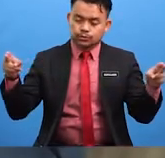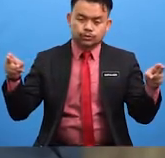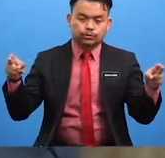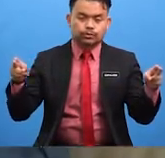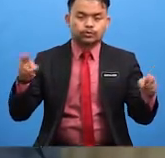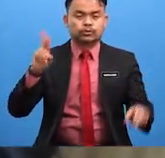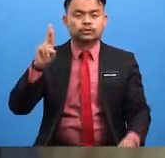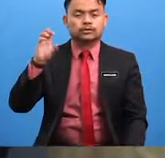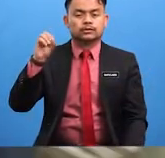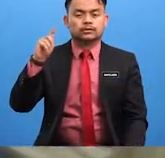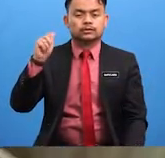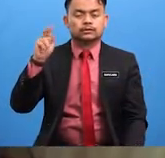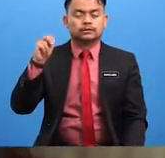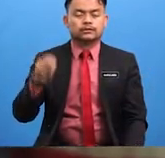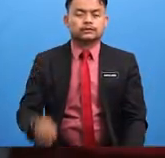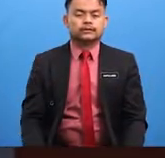atas tiang palang yang disusun.